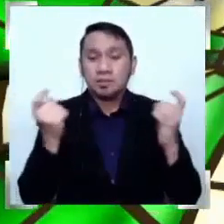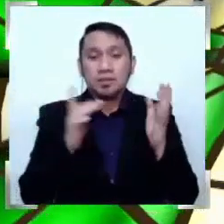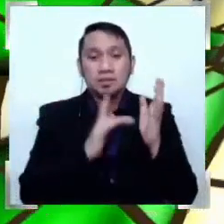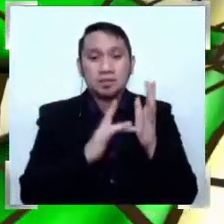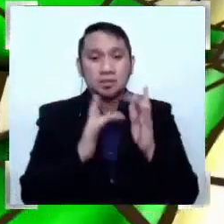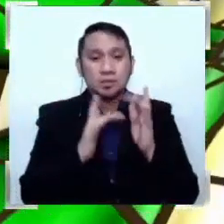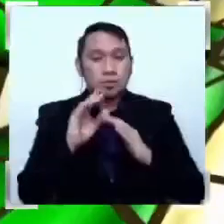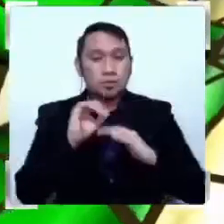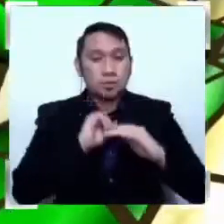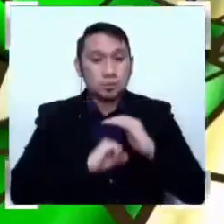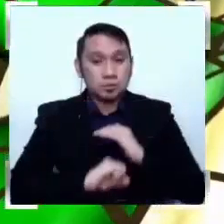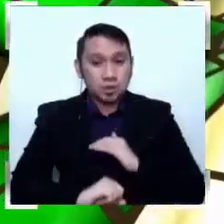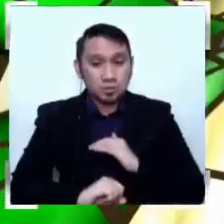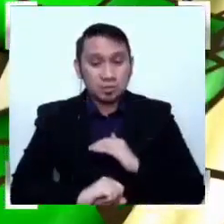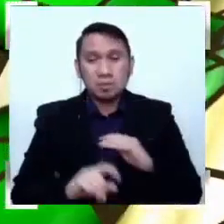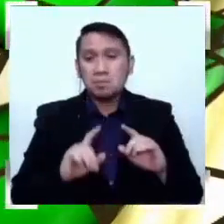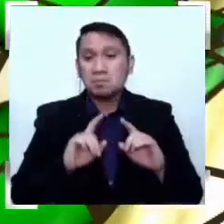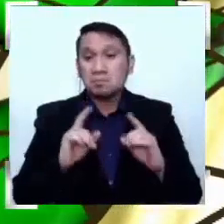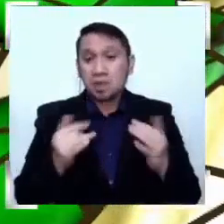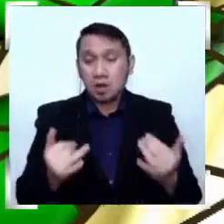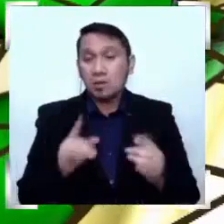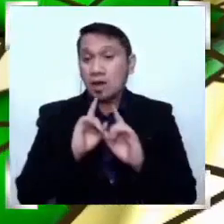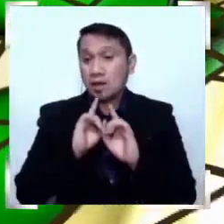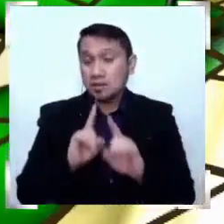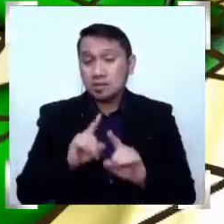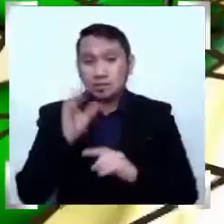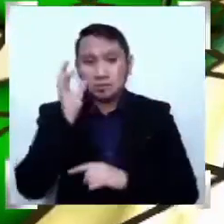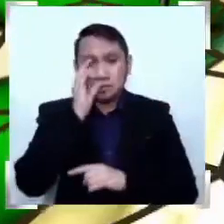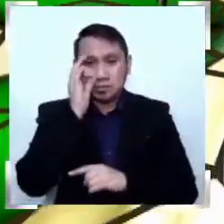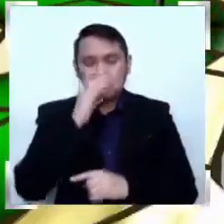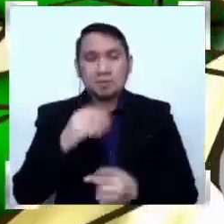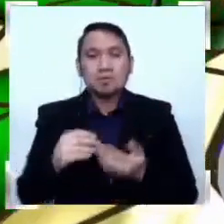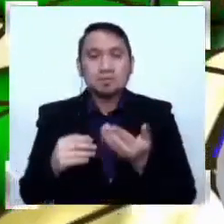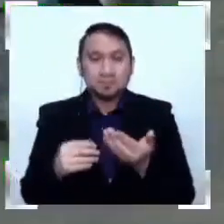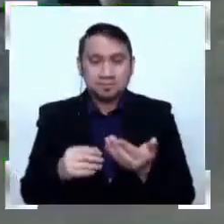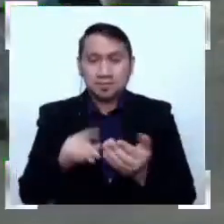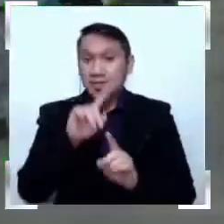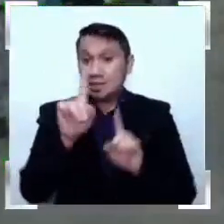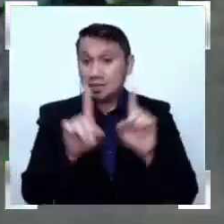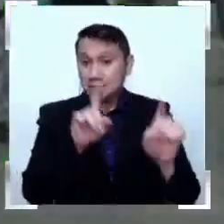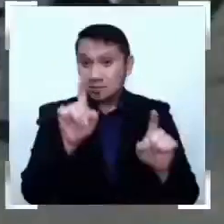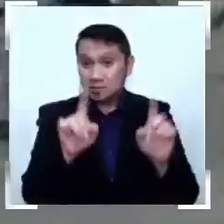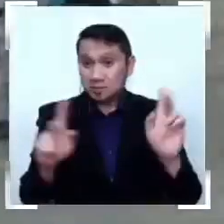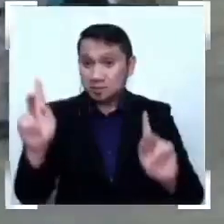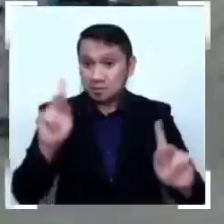dyan ng ilang Pinoy, pinulsuan sa barangay saksi ni Raffy Tima.